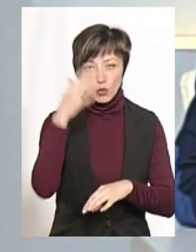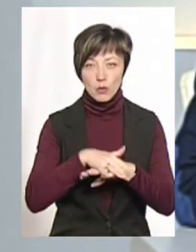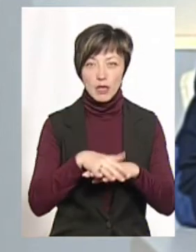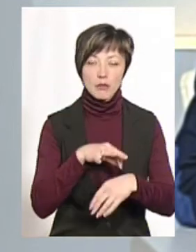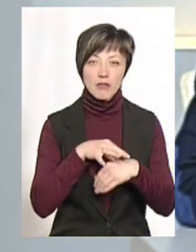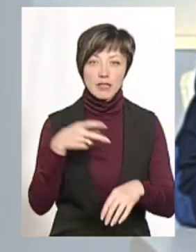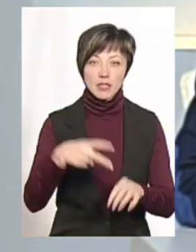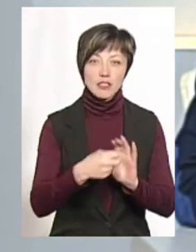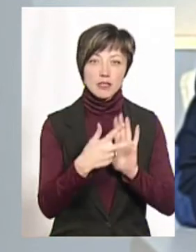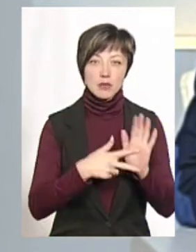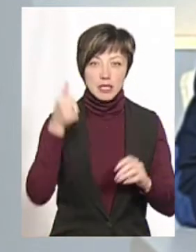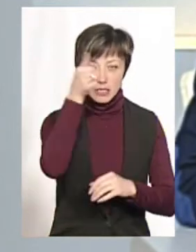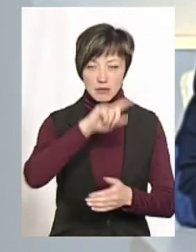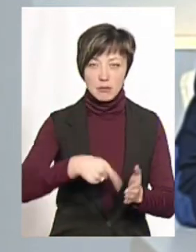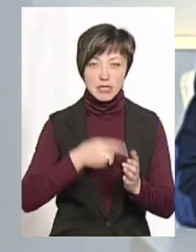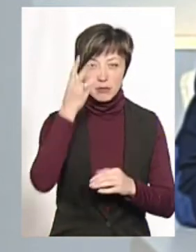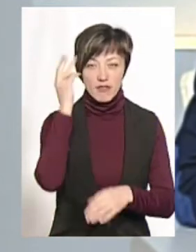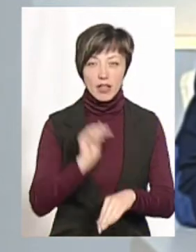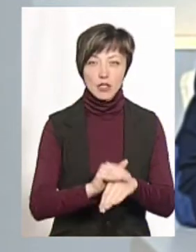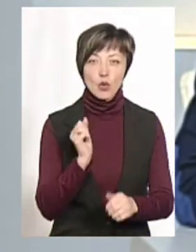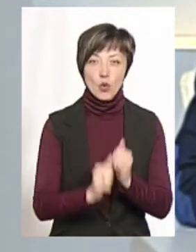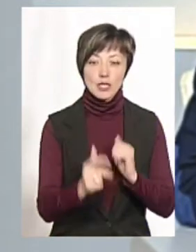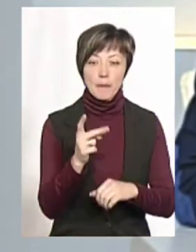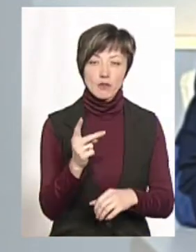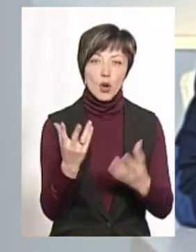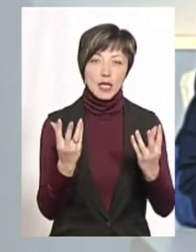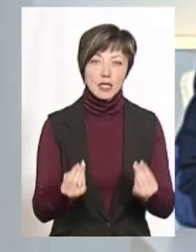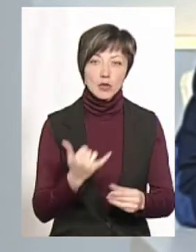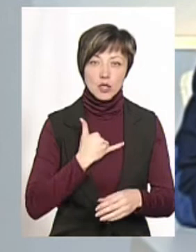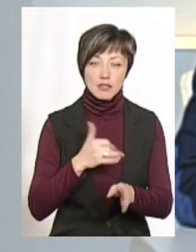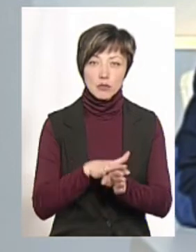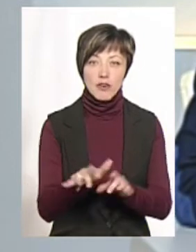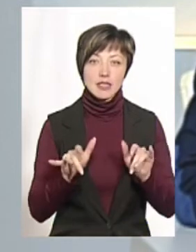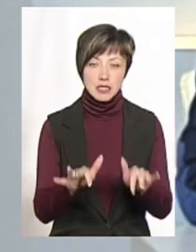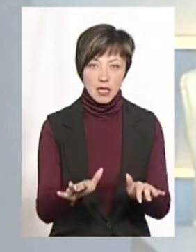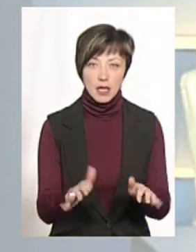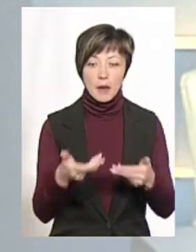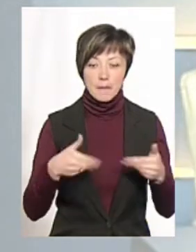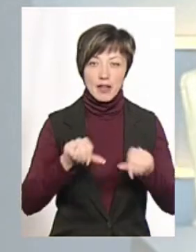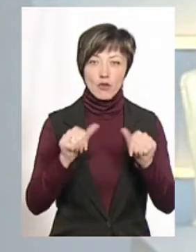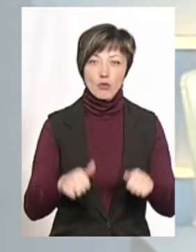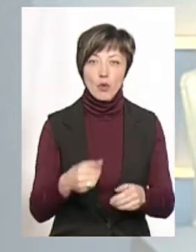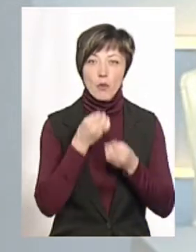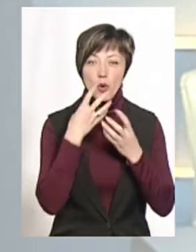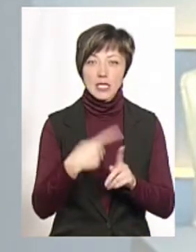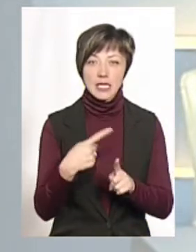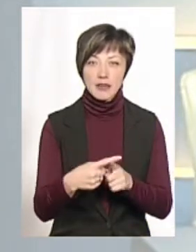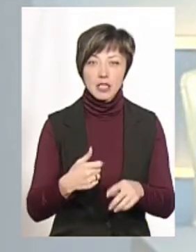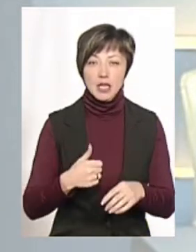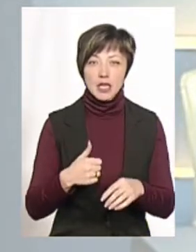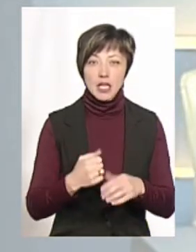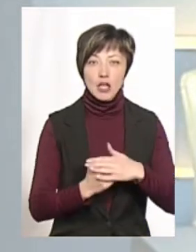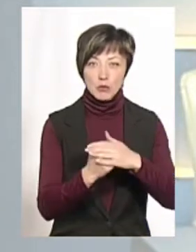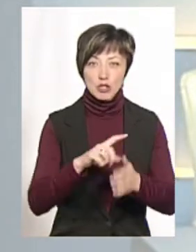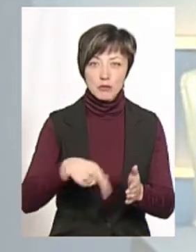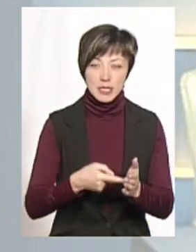за 2018 рік в місті Хмельницькому. Фактично, кожних півтора дні в нас відбувався захід. Ми формуємо позитивний імідж міста,